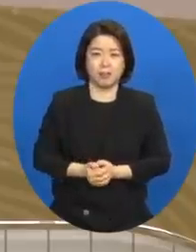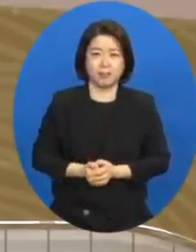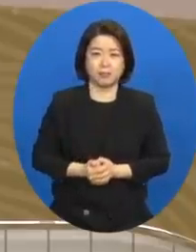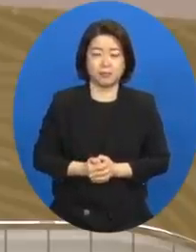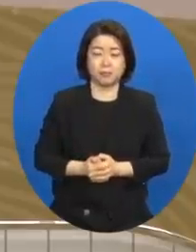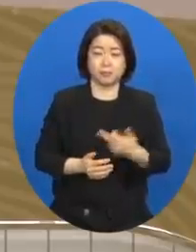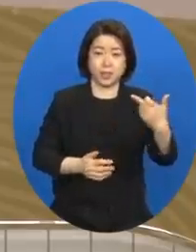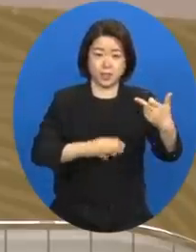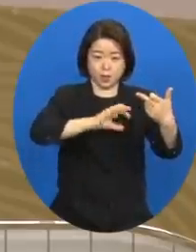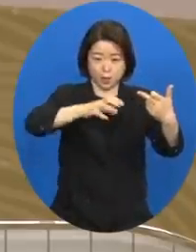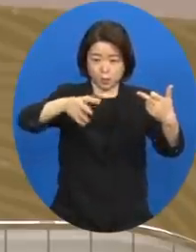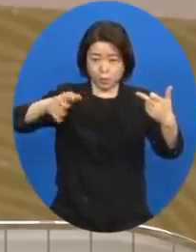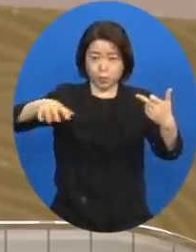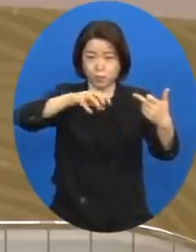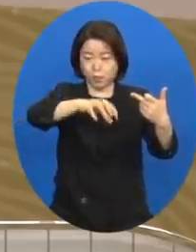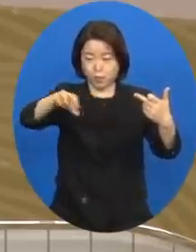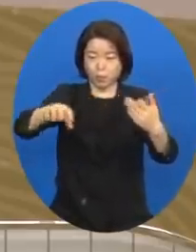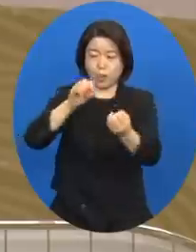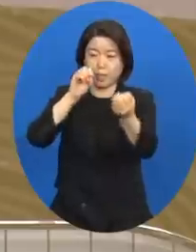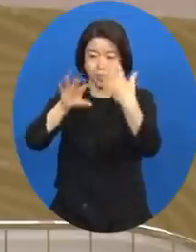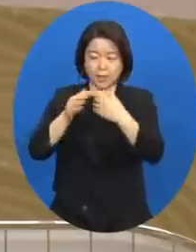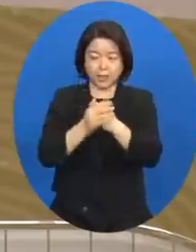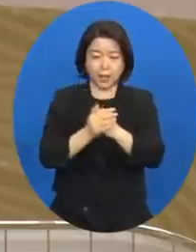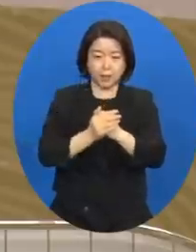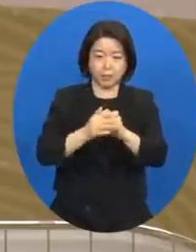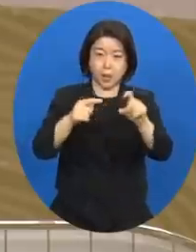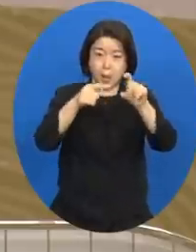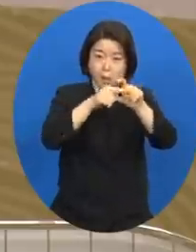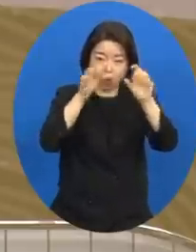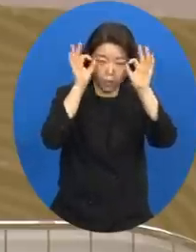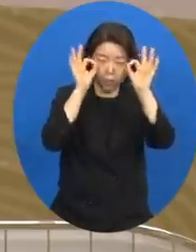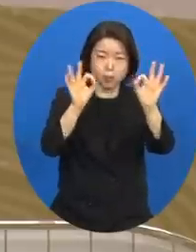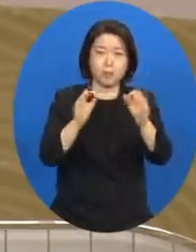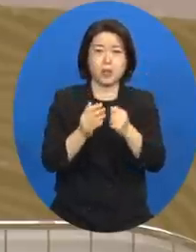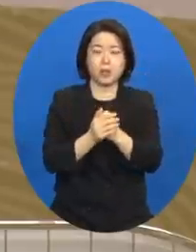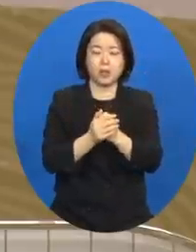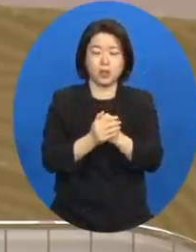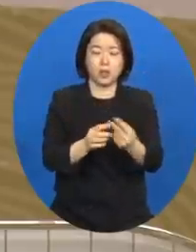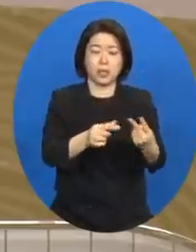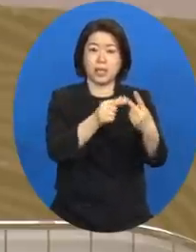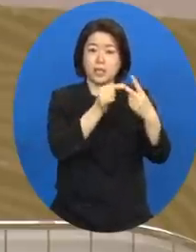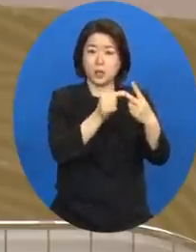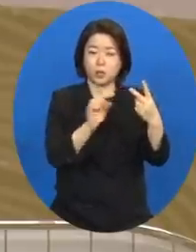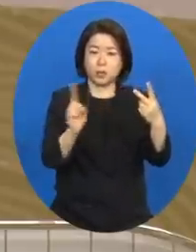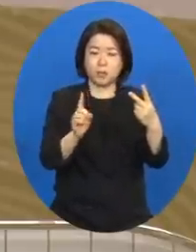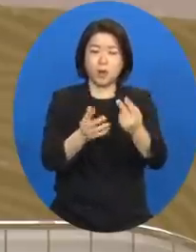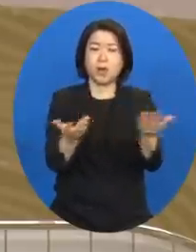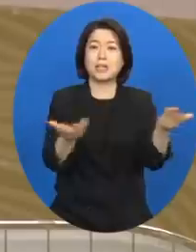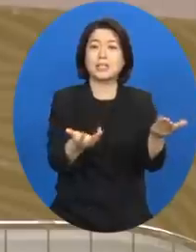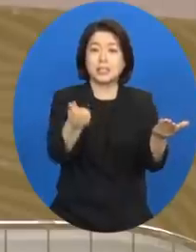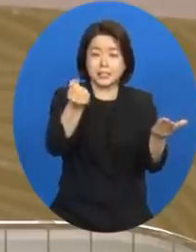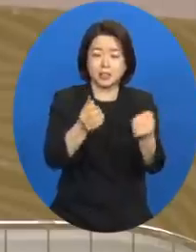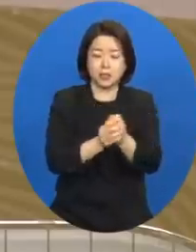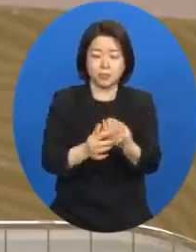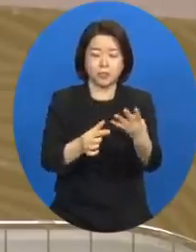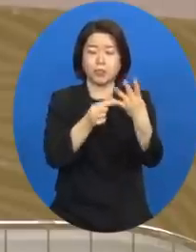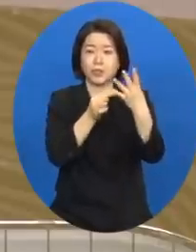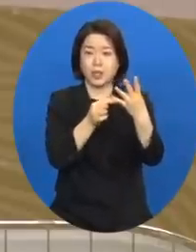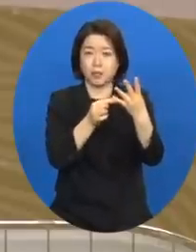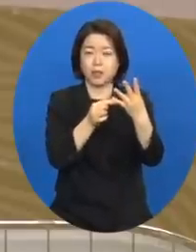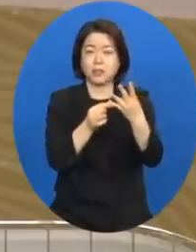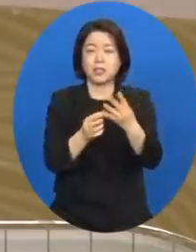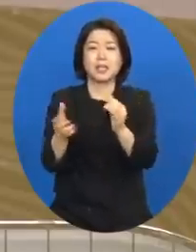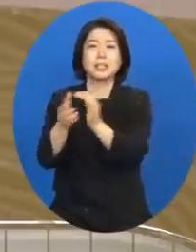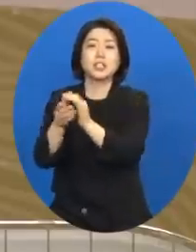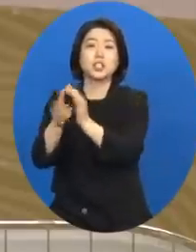17 나라가 대답한 것을 평균을 다 내어보니까 두 번째로 꼽은 것이 직업이고 네 번째로 꼽은 것이